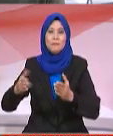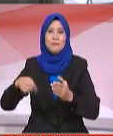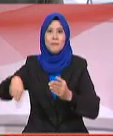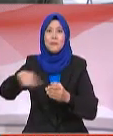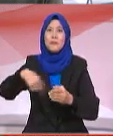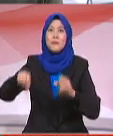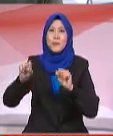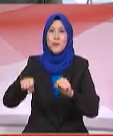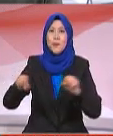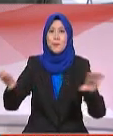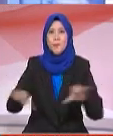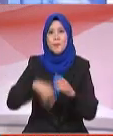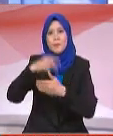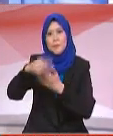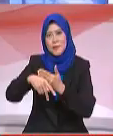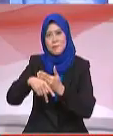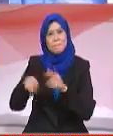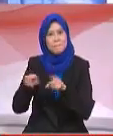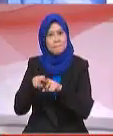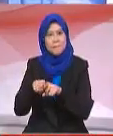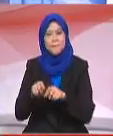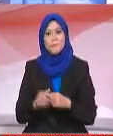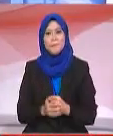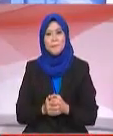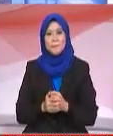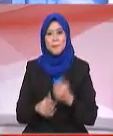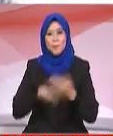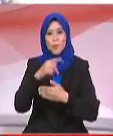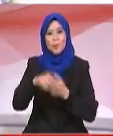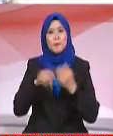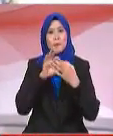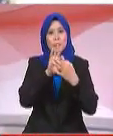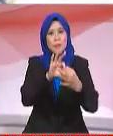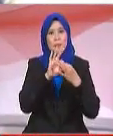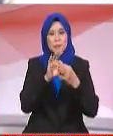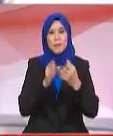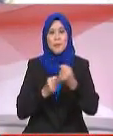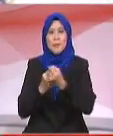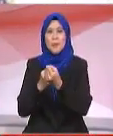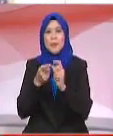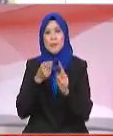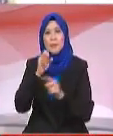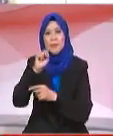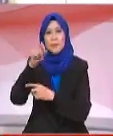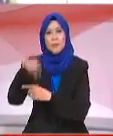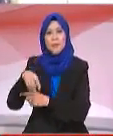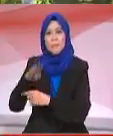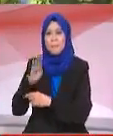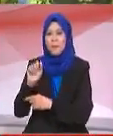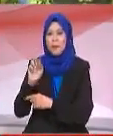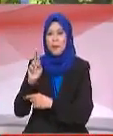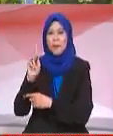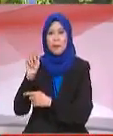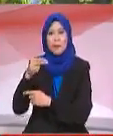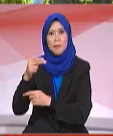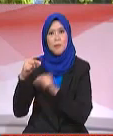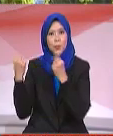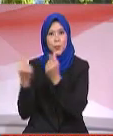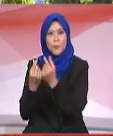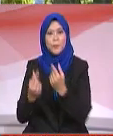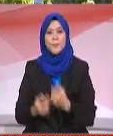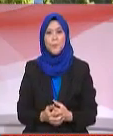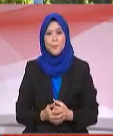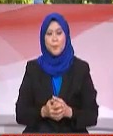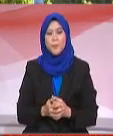bersama-sama untuk buat benda ni. Program turut mendapat kerjasama dan sokongan SP Barakah Group. Saya harap program-program